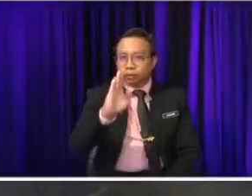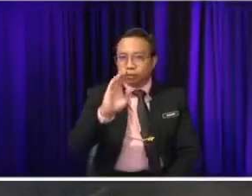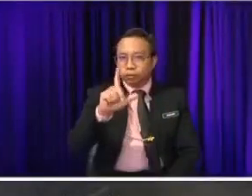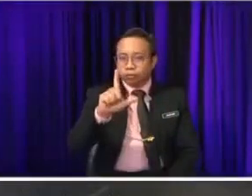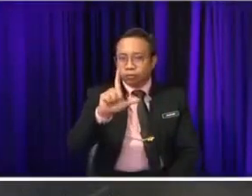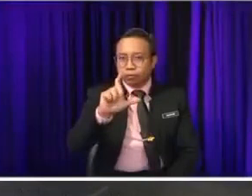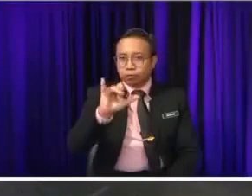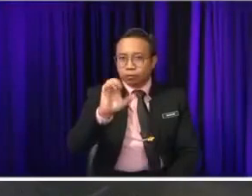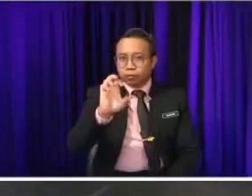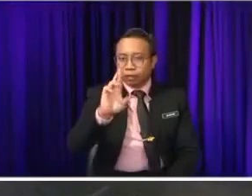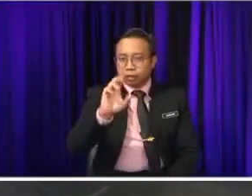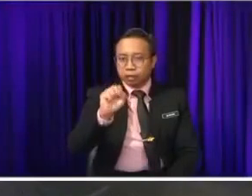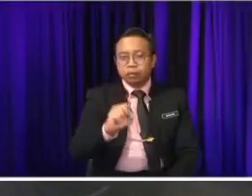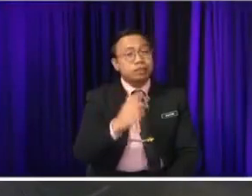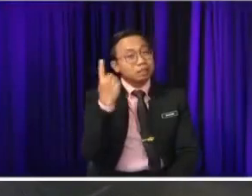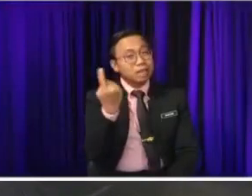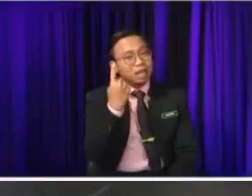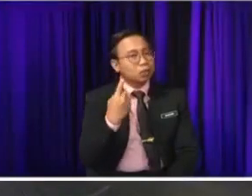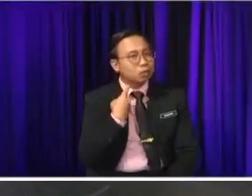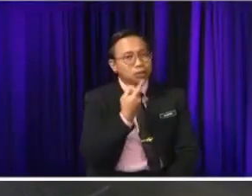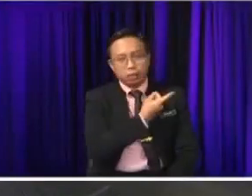dalam bahasa Indonesia